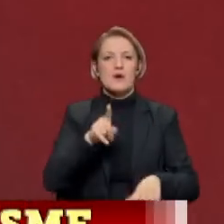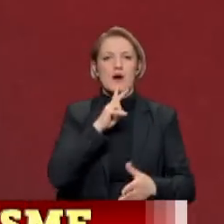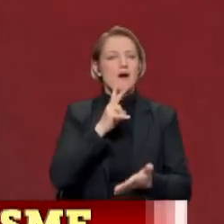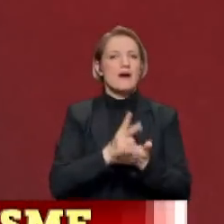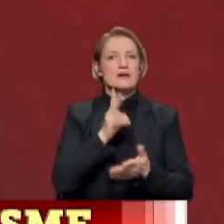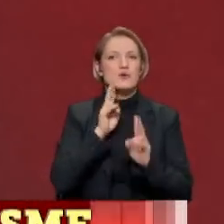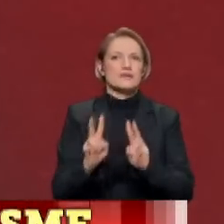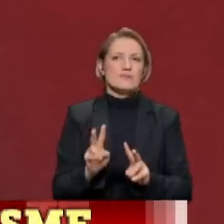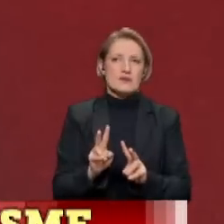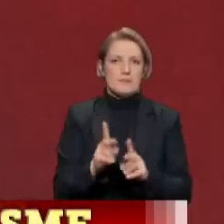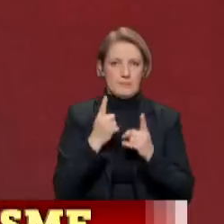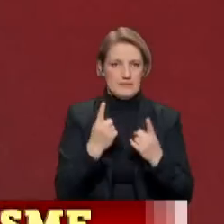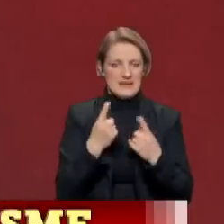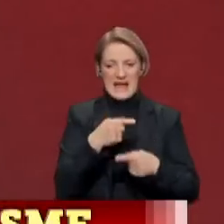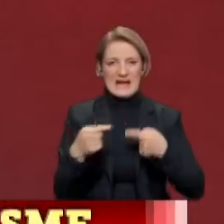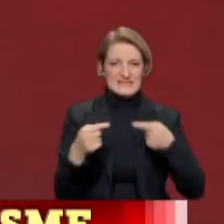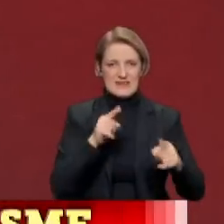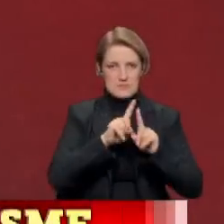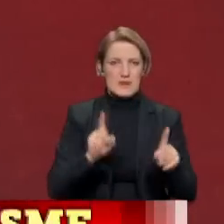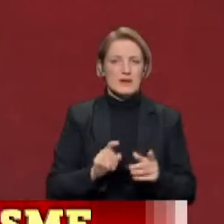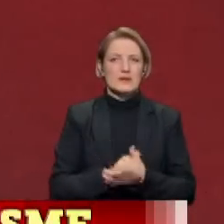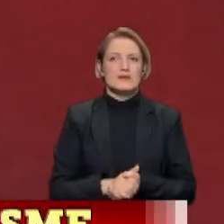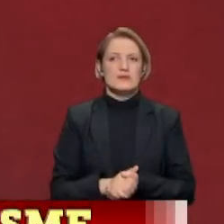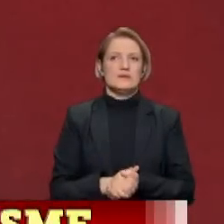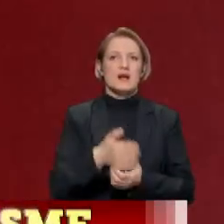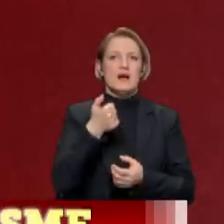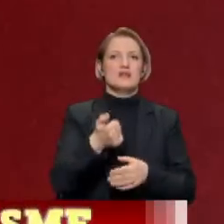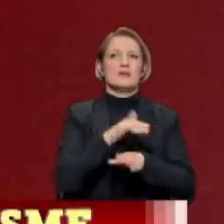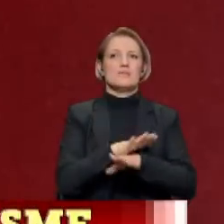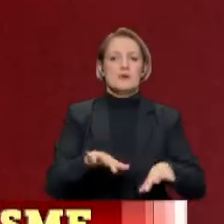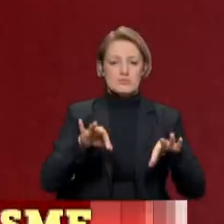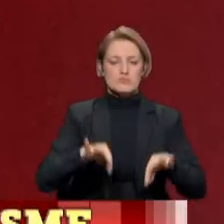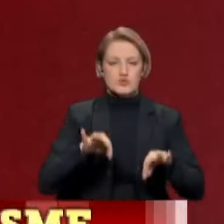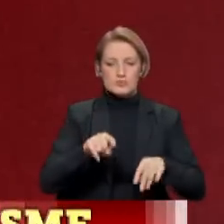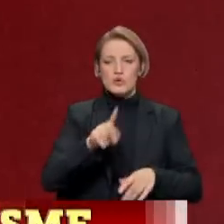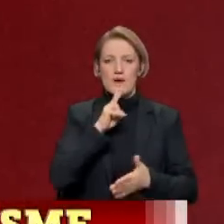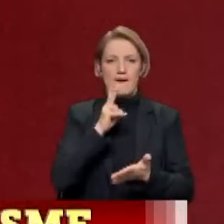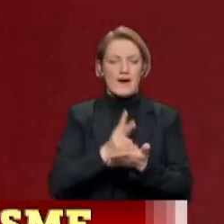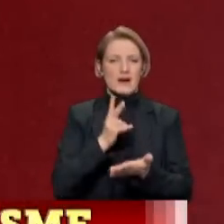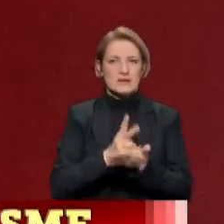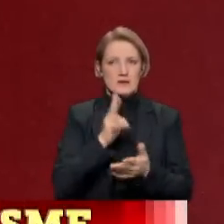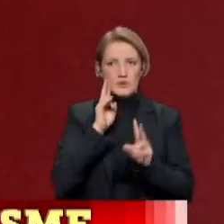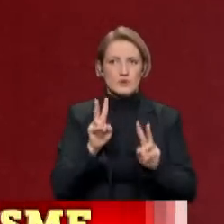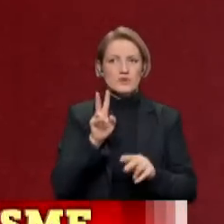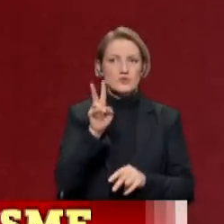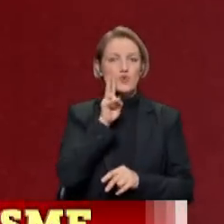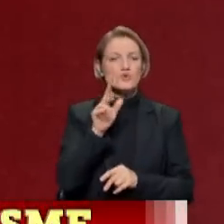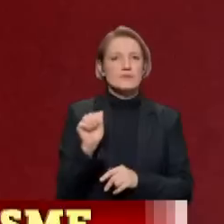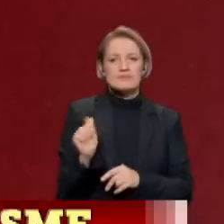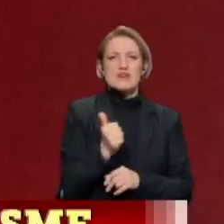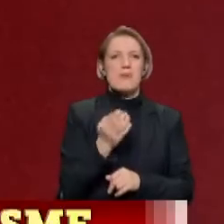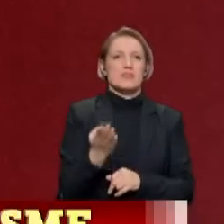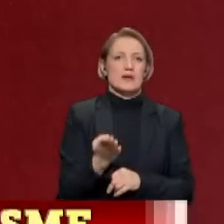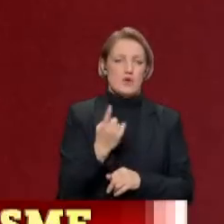kararlılığı göstermesi bir eksiklik mi sizin gözünüzde? Altılı masanın bugün bu kararlılığı göstermesi de son derece kıymetli. Bir